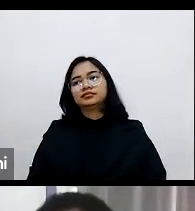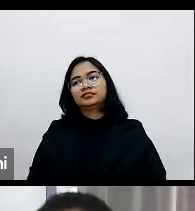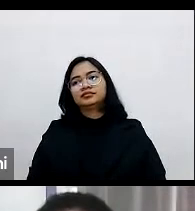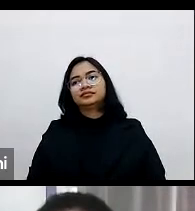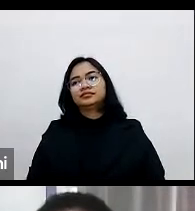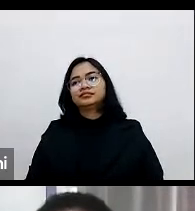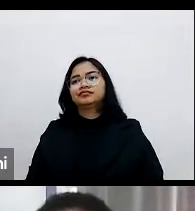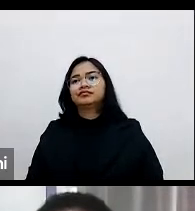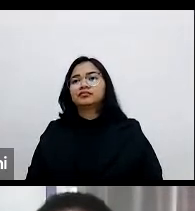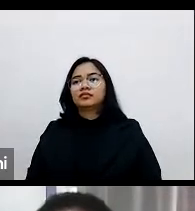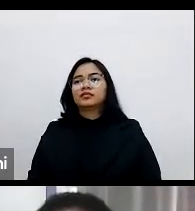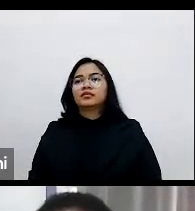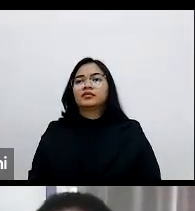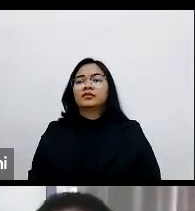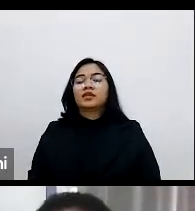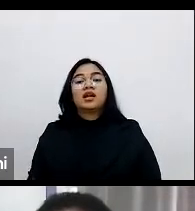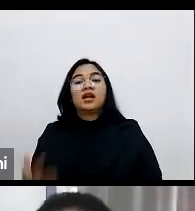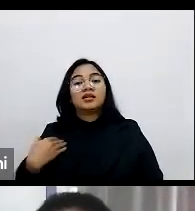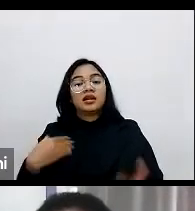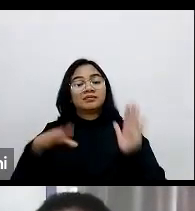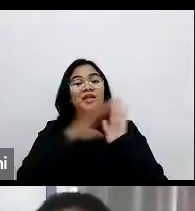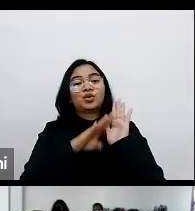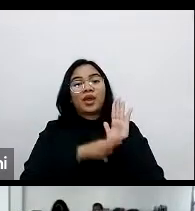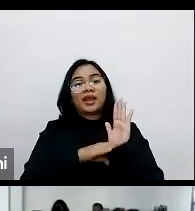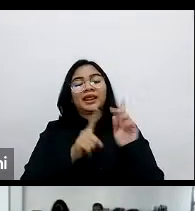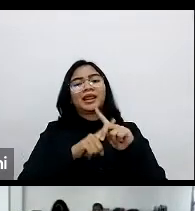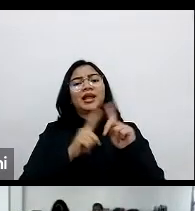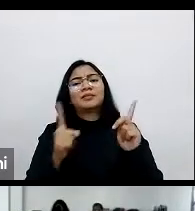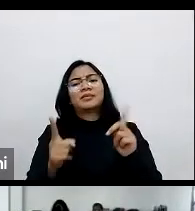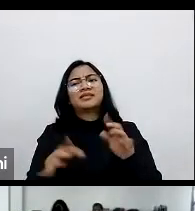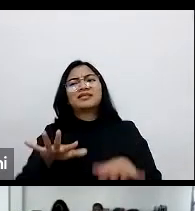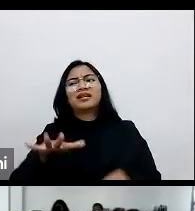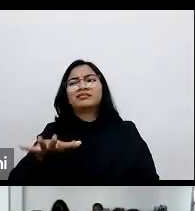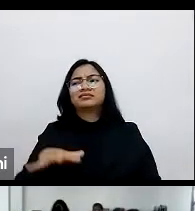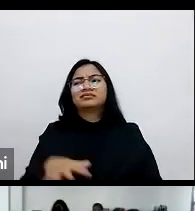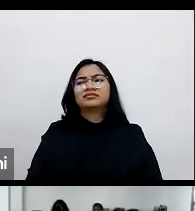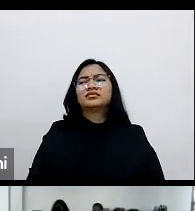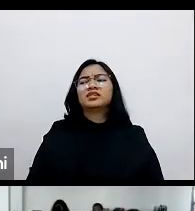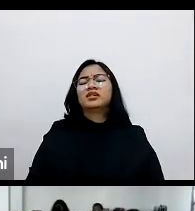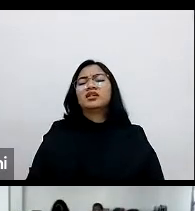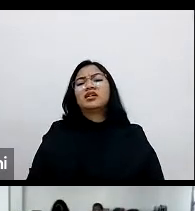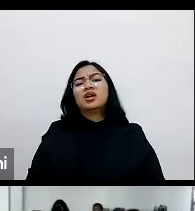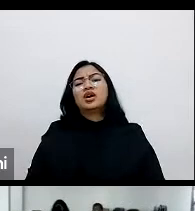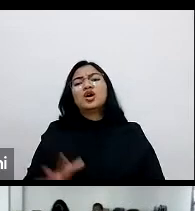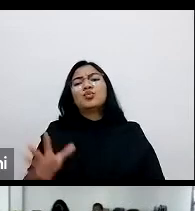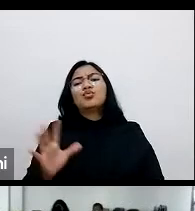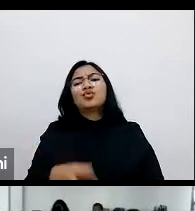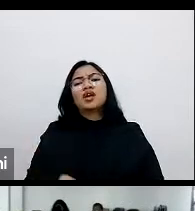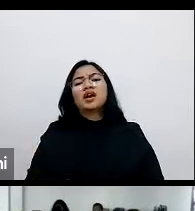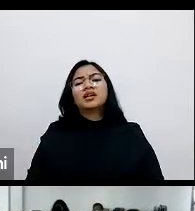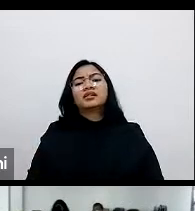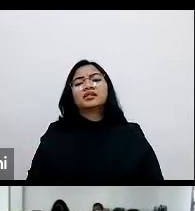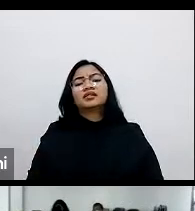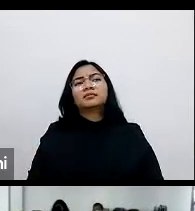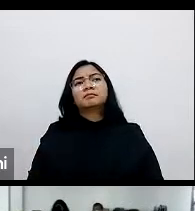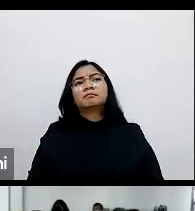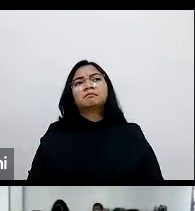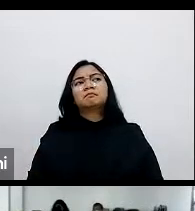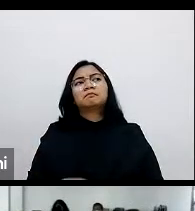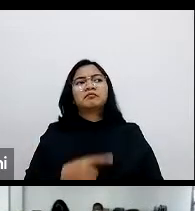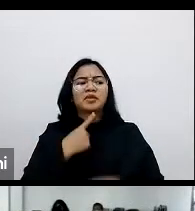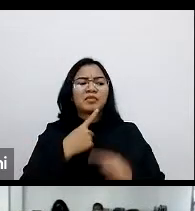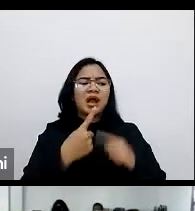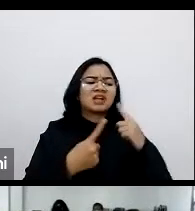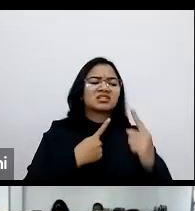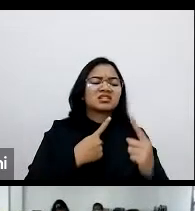bukan ranah meskipun ada di peraturan, tapi seringkali itu bukan ranah pembahasan Dewan Guru Besar gitu. Jadi lebih banyak